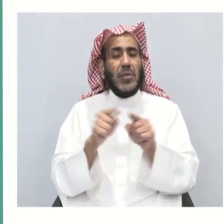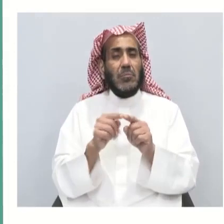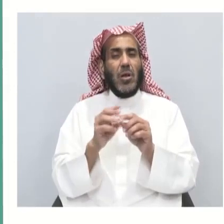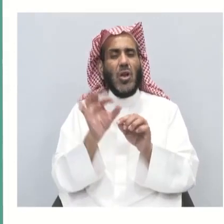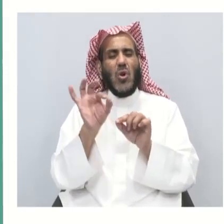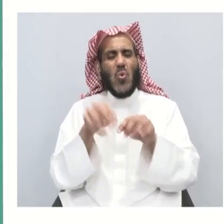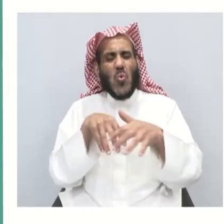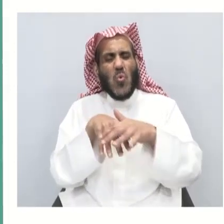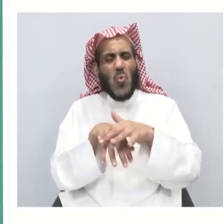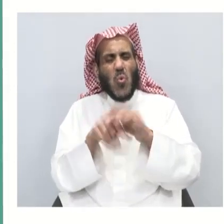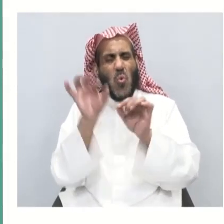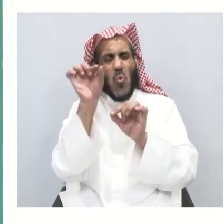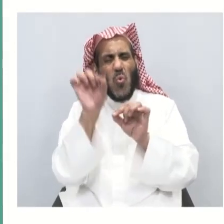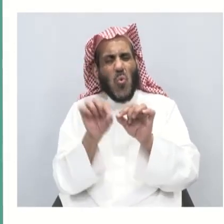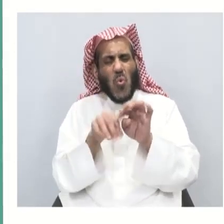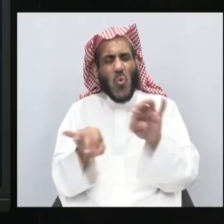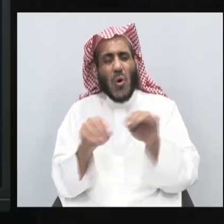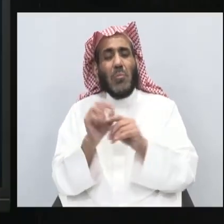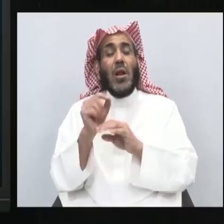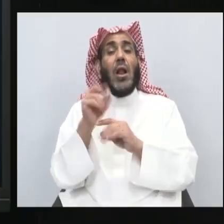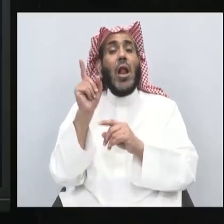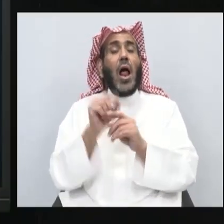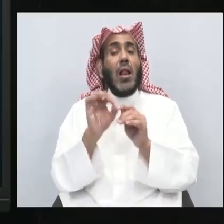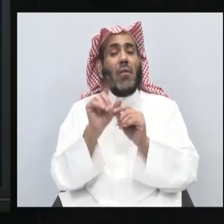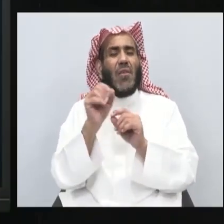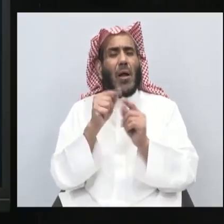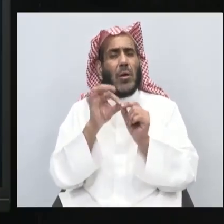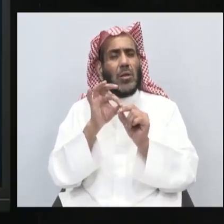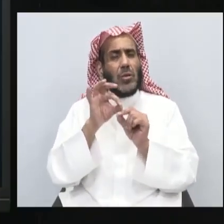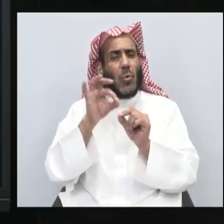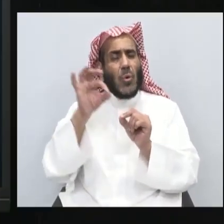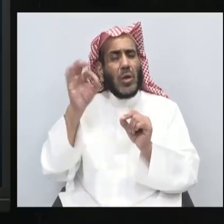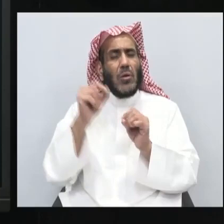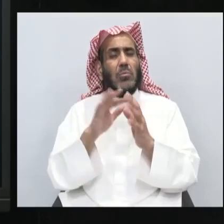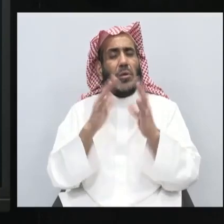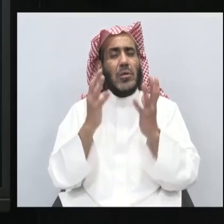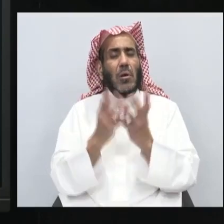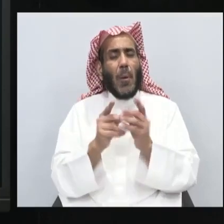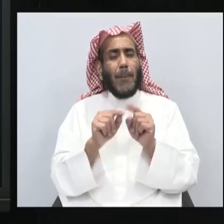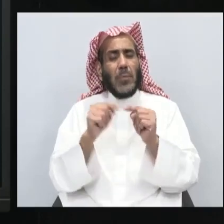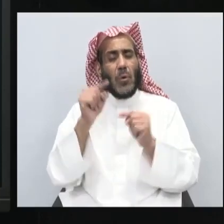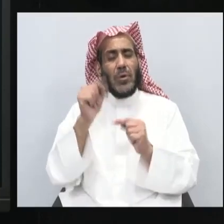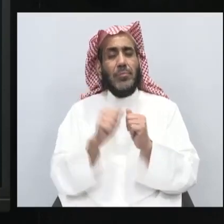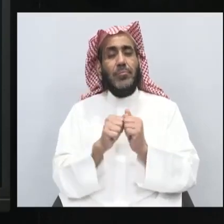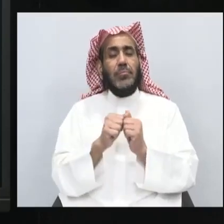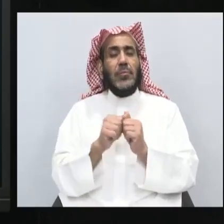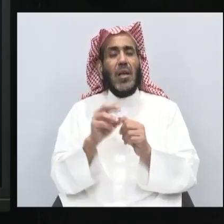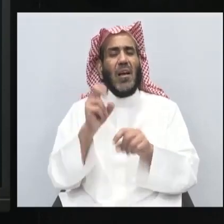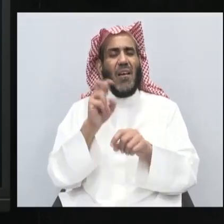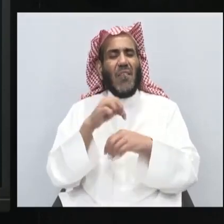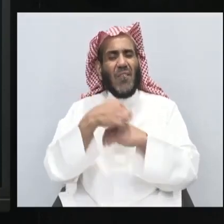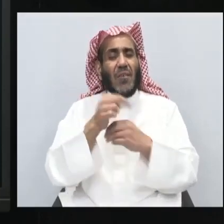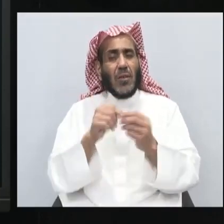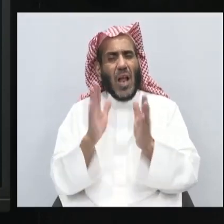للعروق في الفلقة، بما أنها طويلة هتكون بشكل متوازي، فلقتين بما